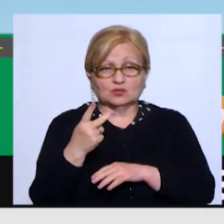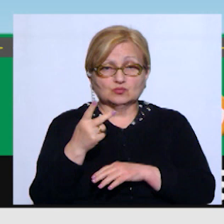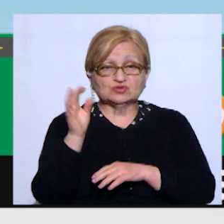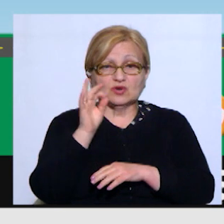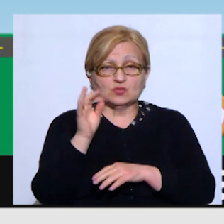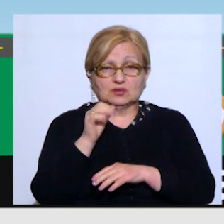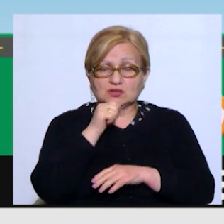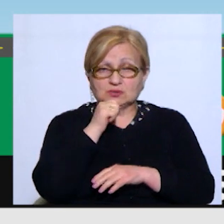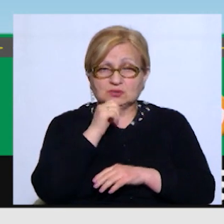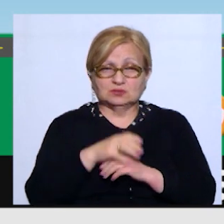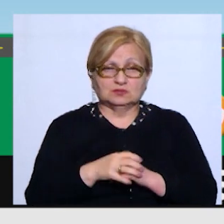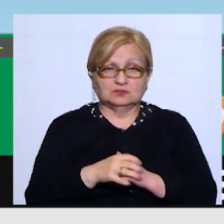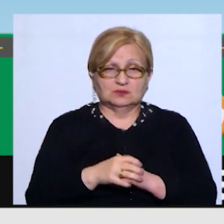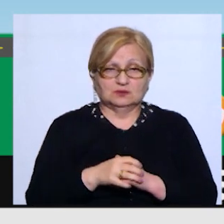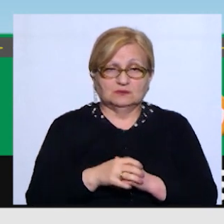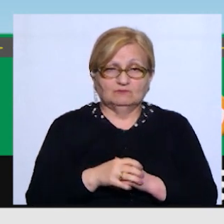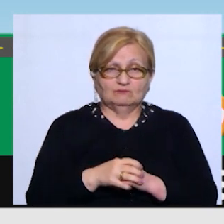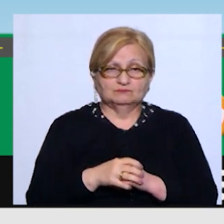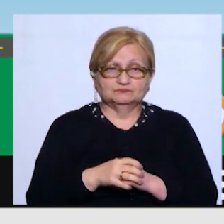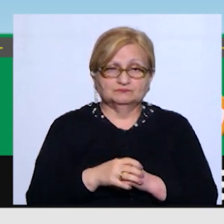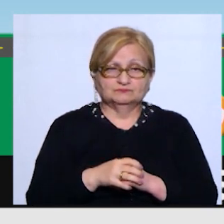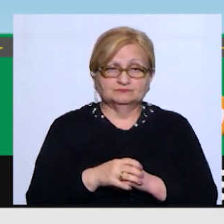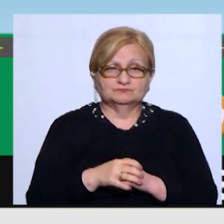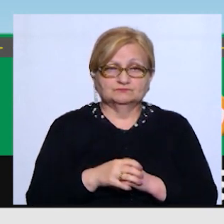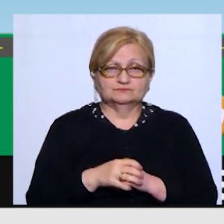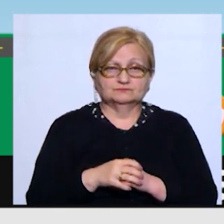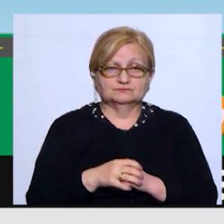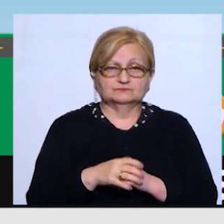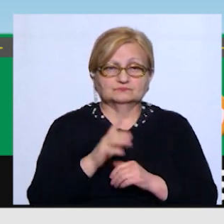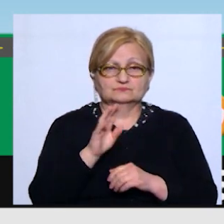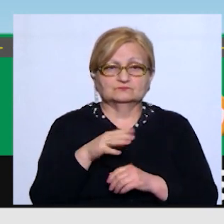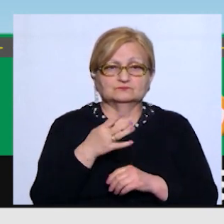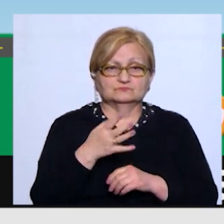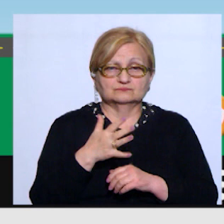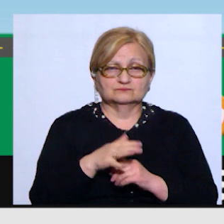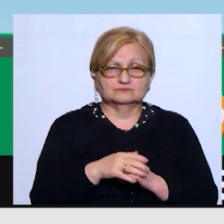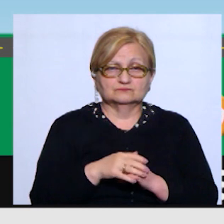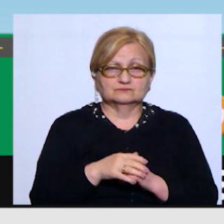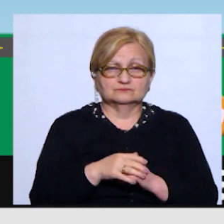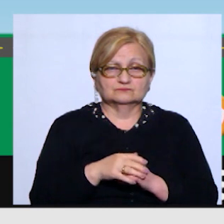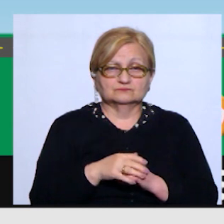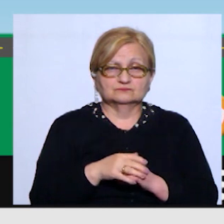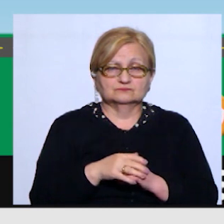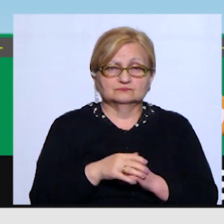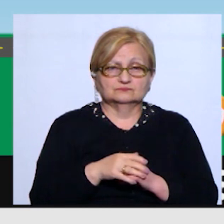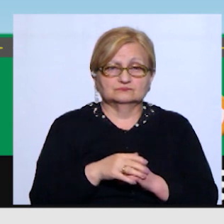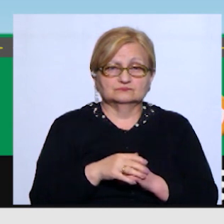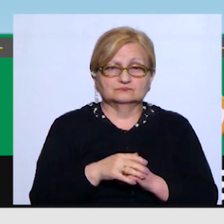ნახე? აი 42, აი ვთქვათ, 45-საც გაჩვენებთ, კარგით. ნახეთ?